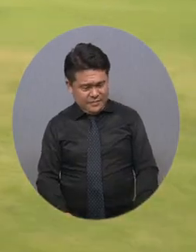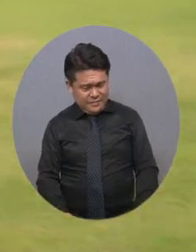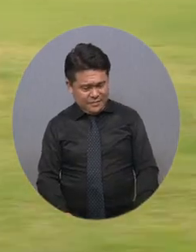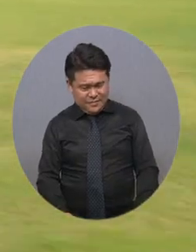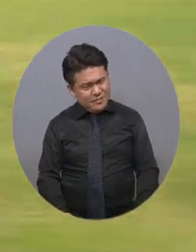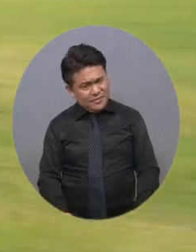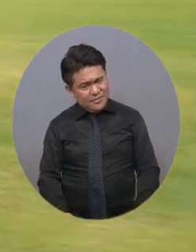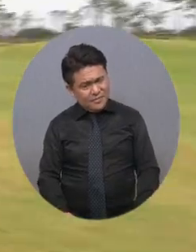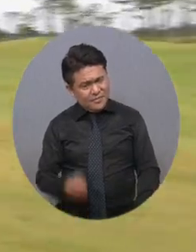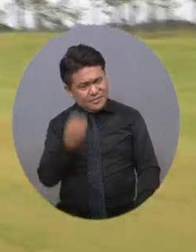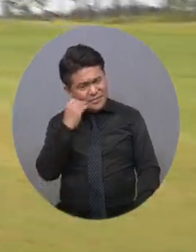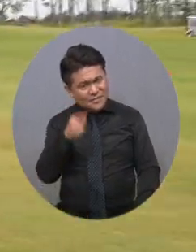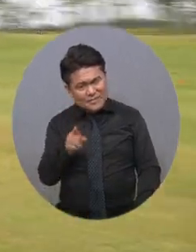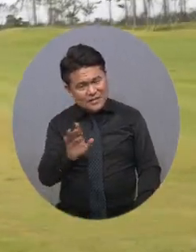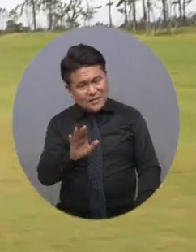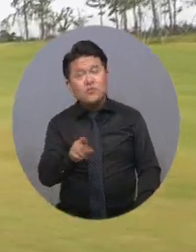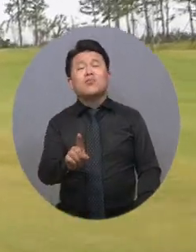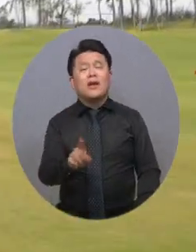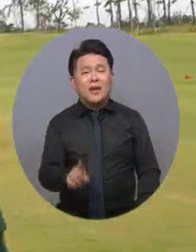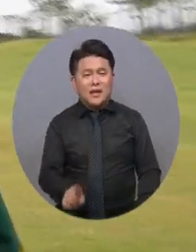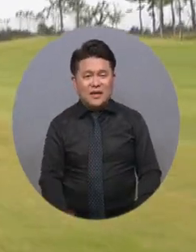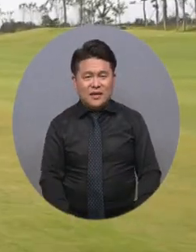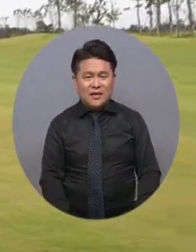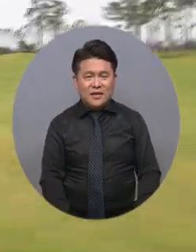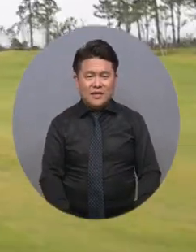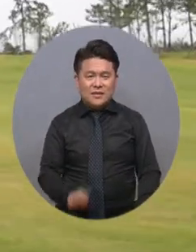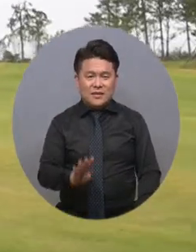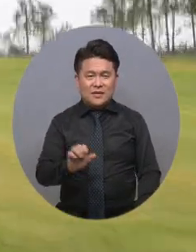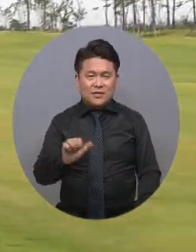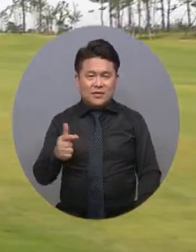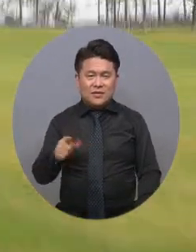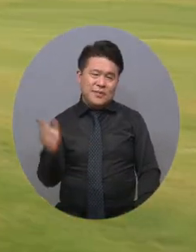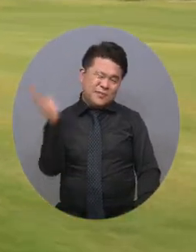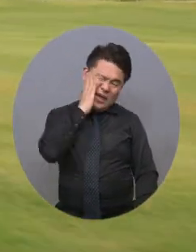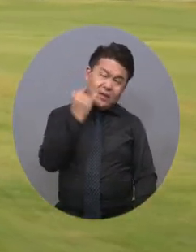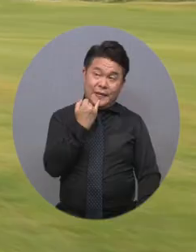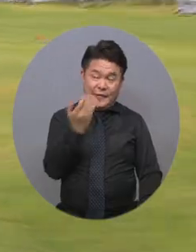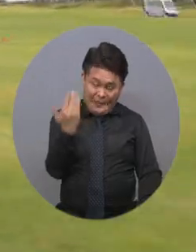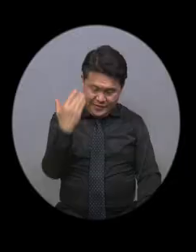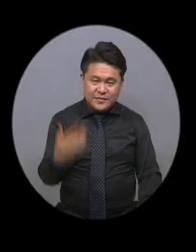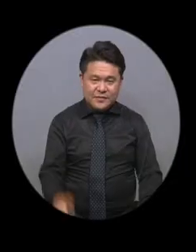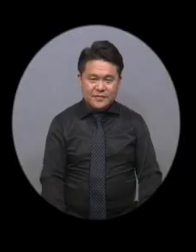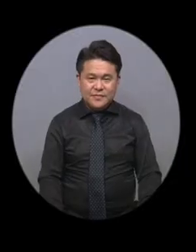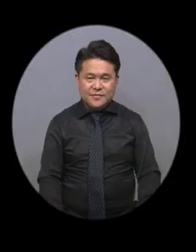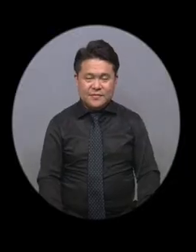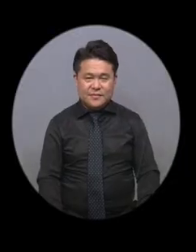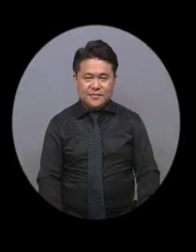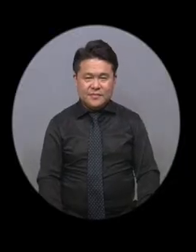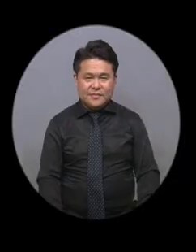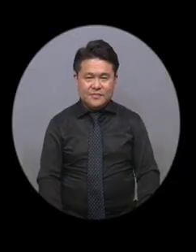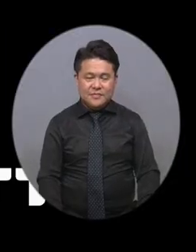넘어갔으면. 넘어갔어. 100%로 그랬는데 안 넘어갔으면 어떡해요? 300. 내가 456한테 한 대 맞, 딱이 한 대 맞을 거야. 딱이요? 어.